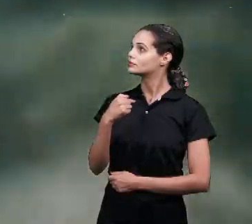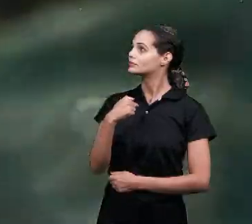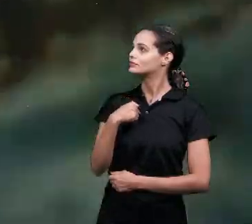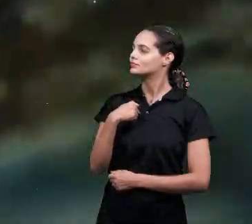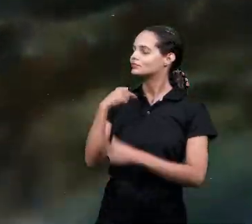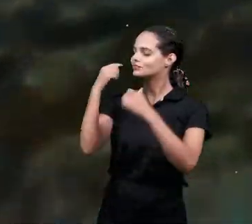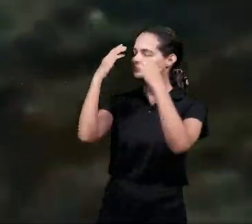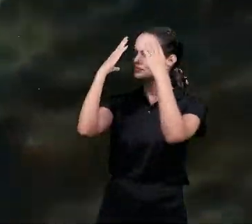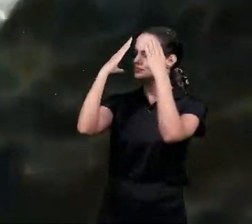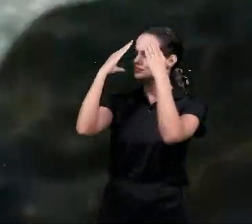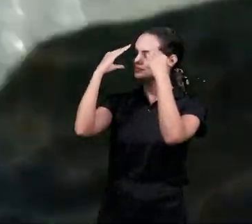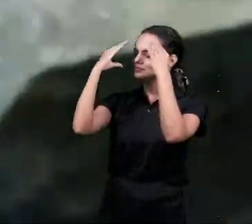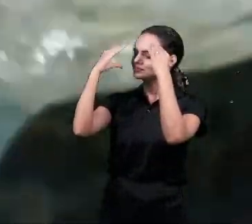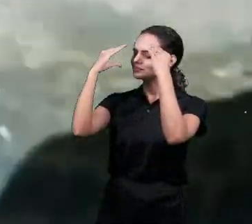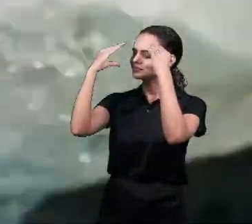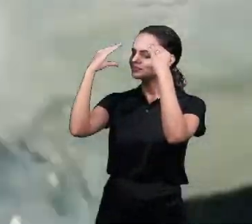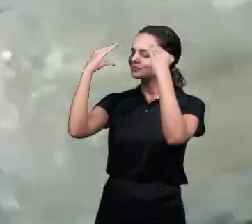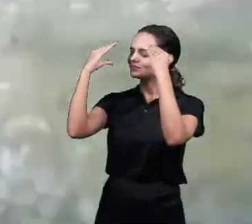faz-me